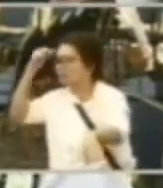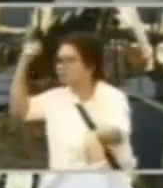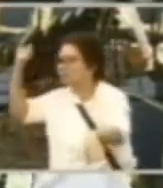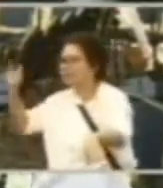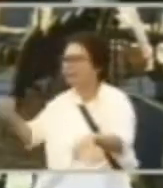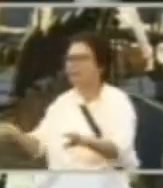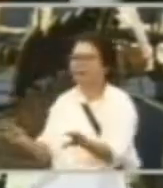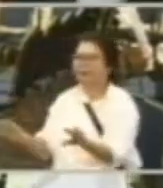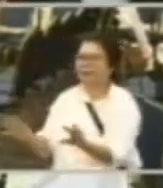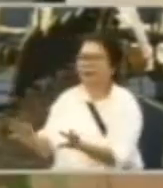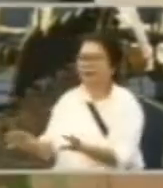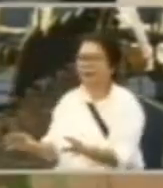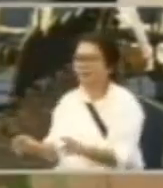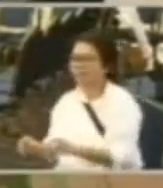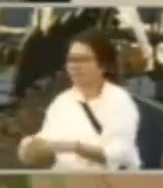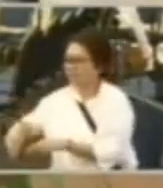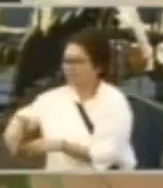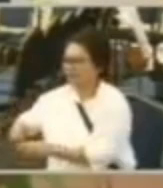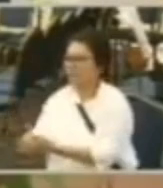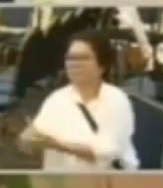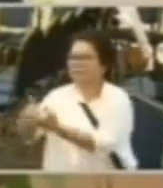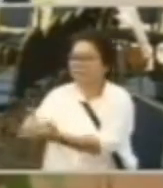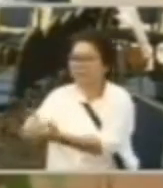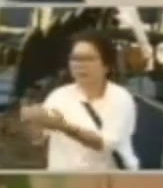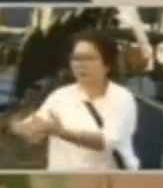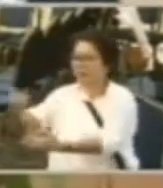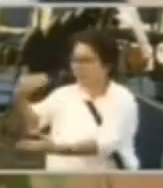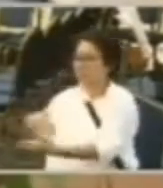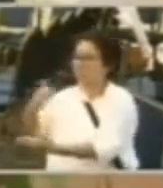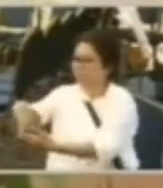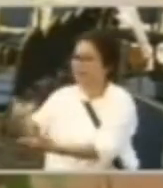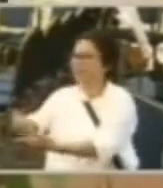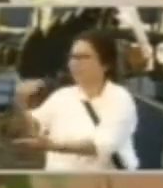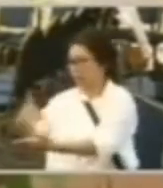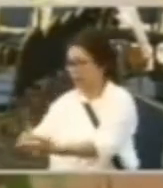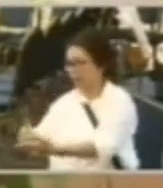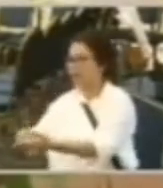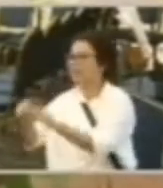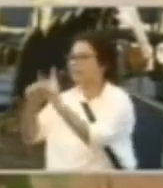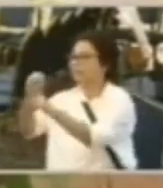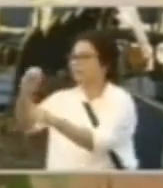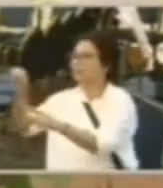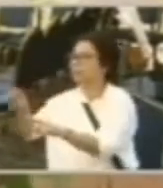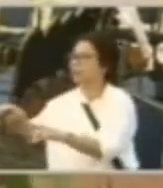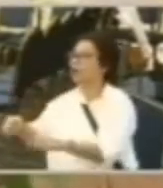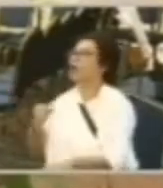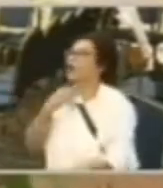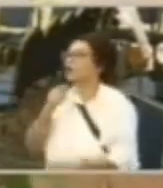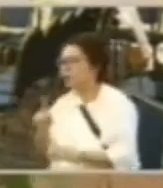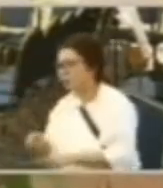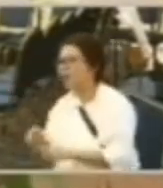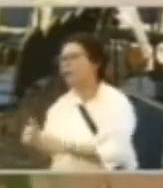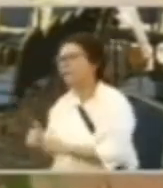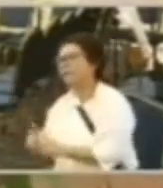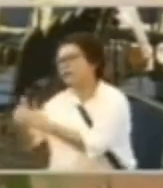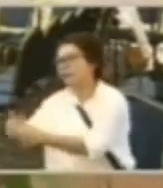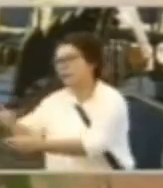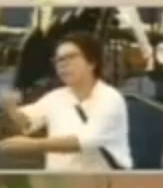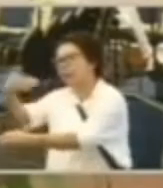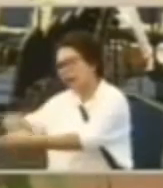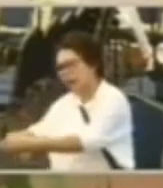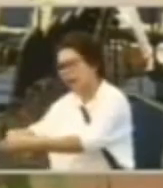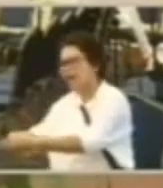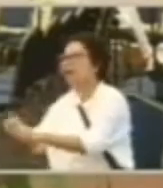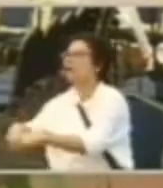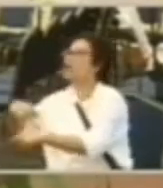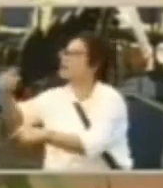nak, kalau namanya pengikut itu di depan apa di belakang? Anak-anak 120 itu langsung ngomong, Romo, kalau namanya pengikut itu di belakang, di depan